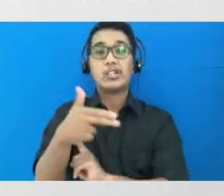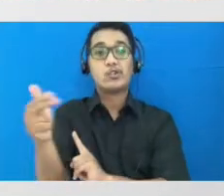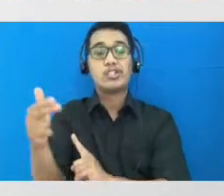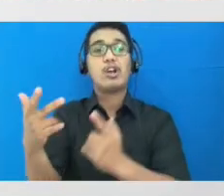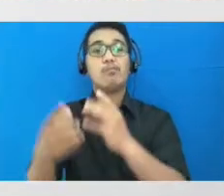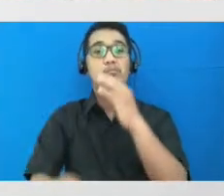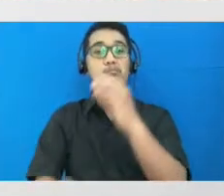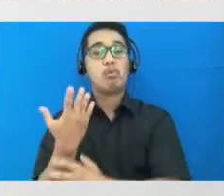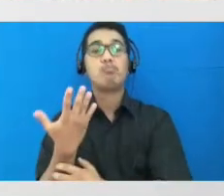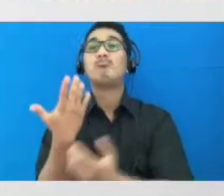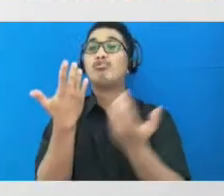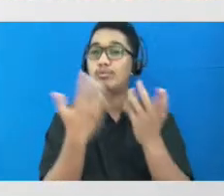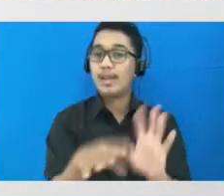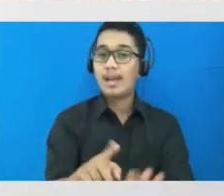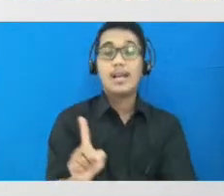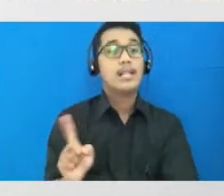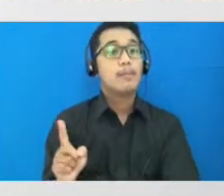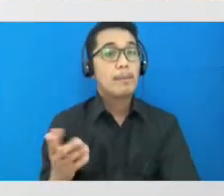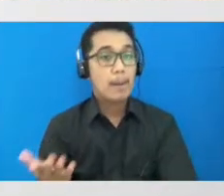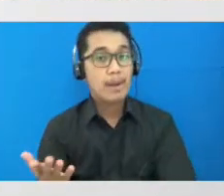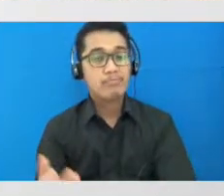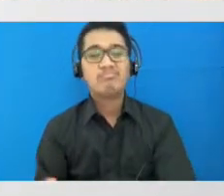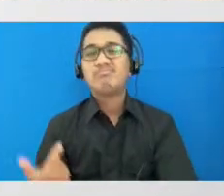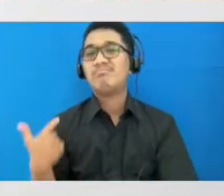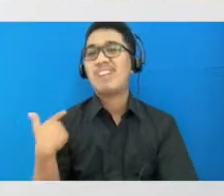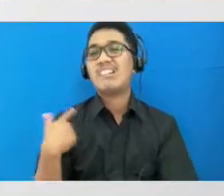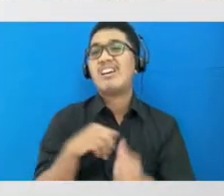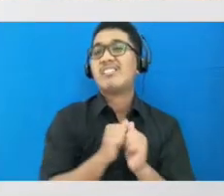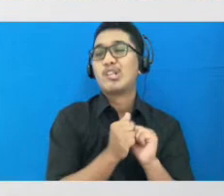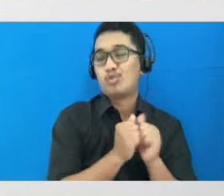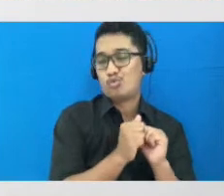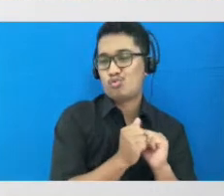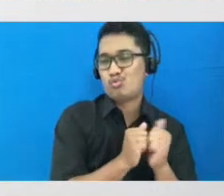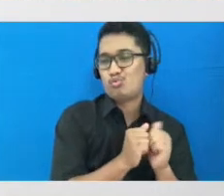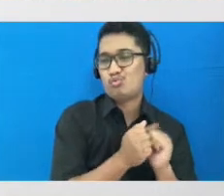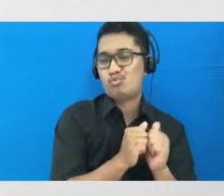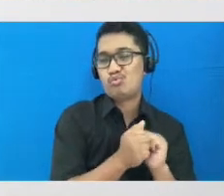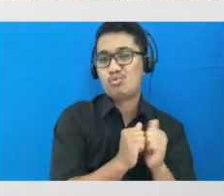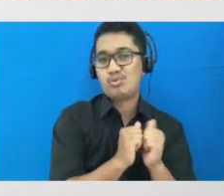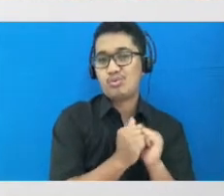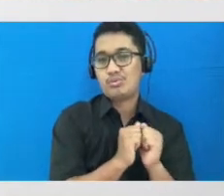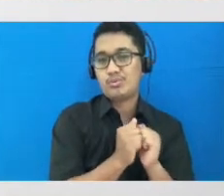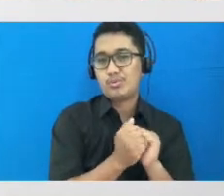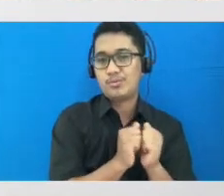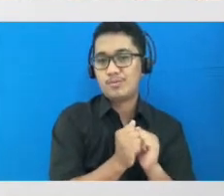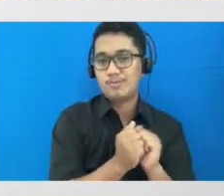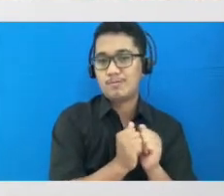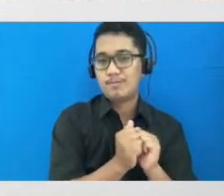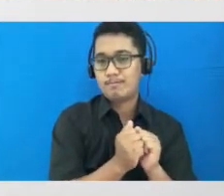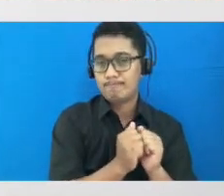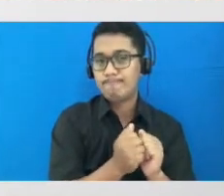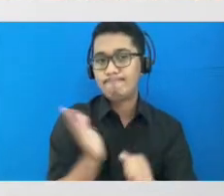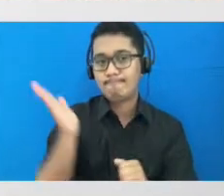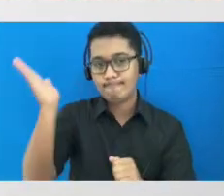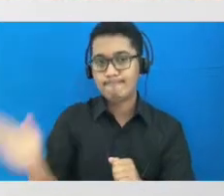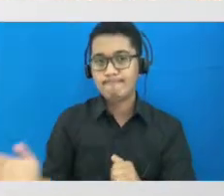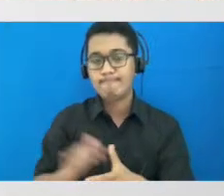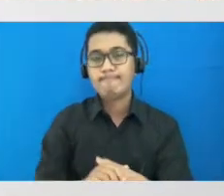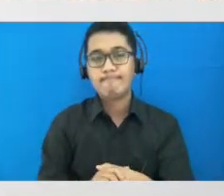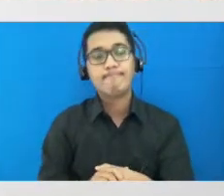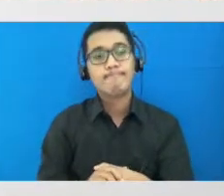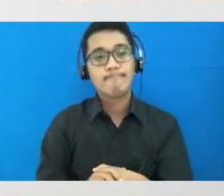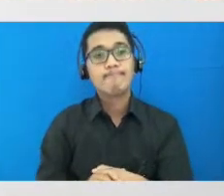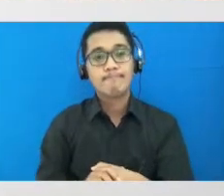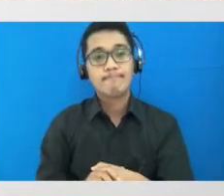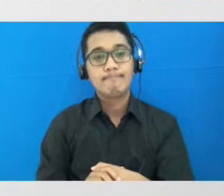terekspos karena dari kasus-kasus yang cukup besar terjadi beberapa tahun terakhir. Kalau